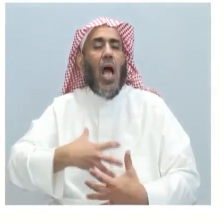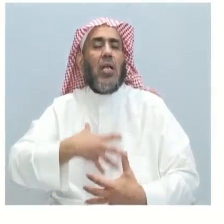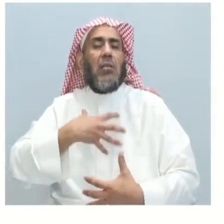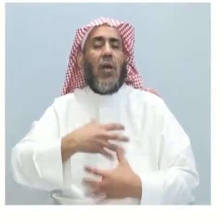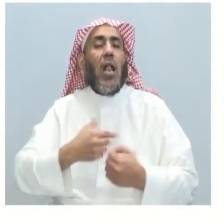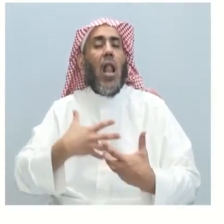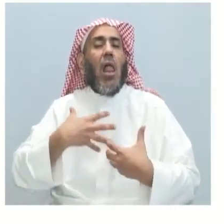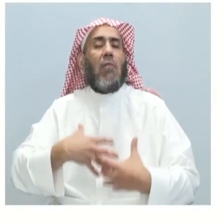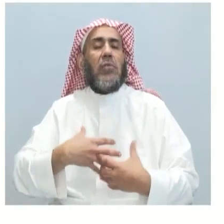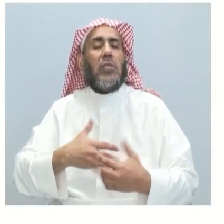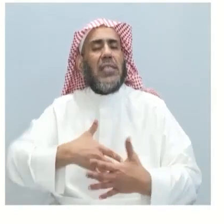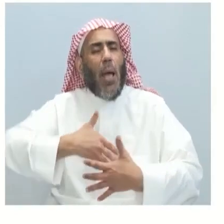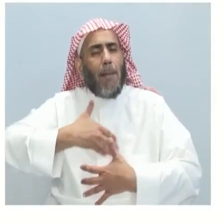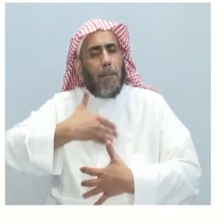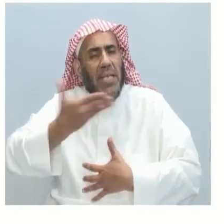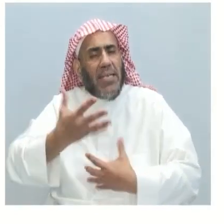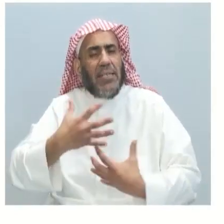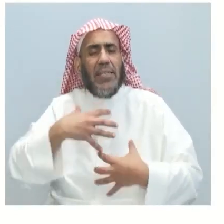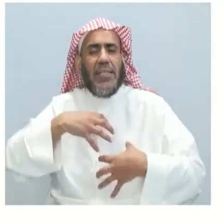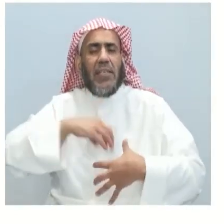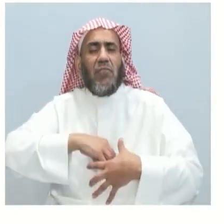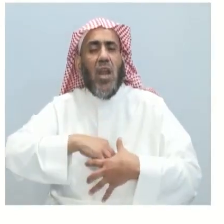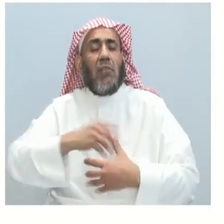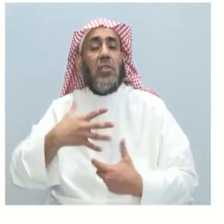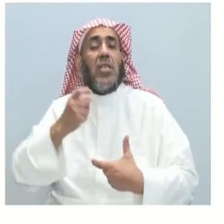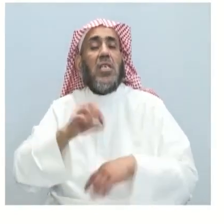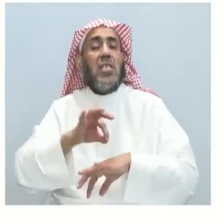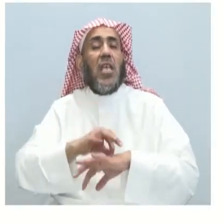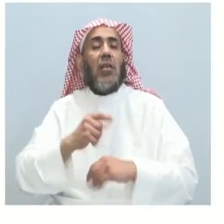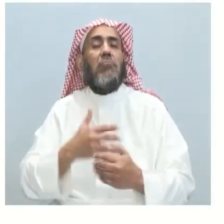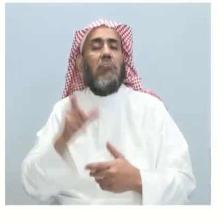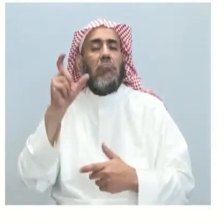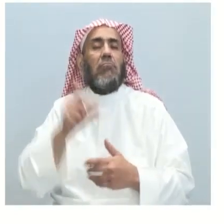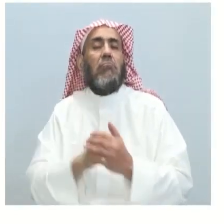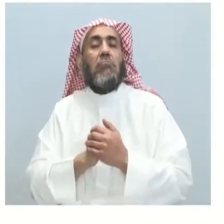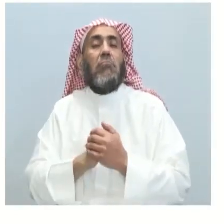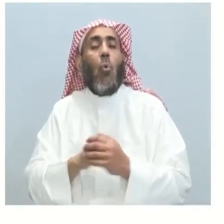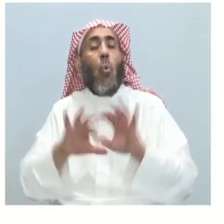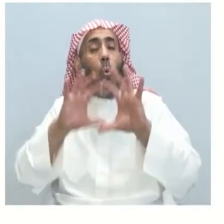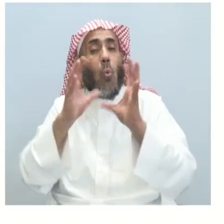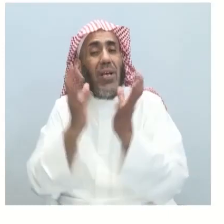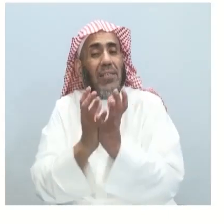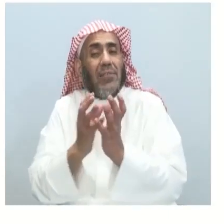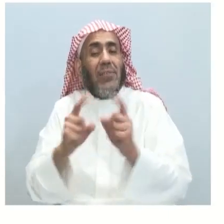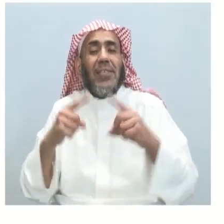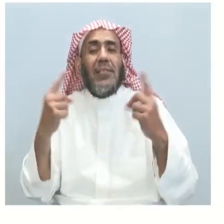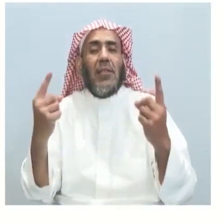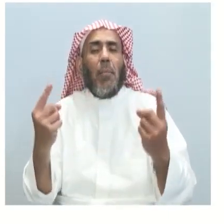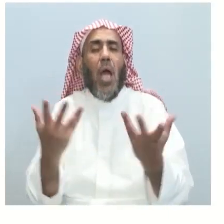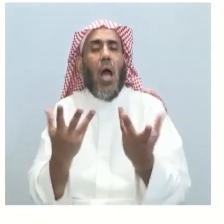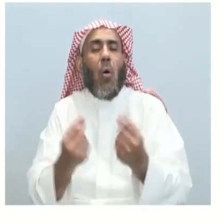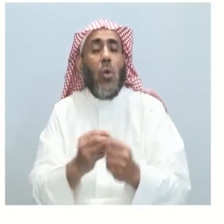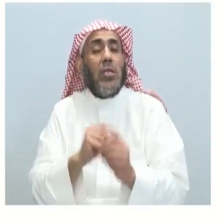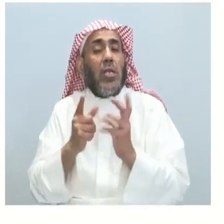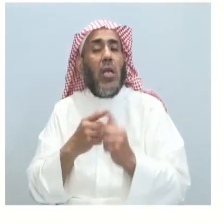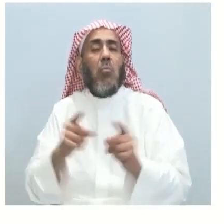تعبير عن النفس تعبير عنما عما يختلج في نفس الانسان او نفس الشاعر ووصف الطبيعه ليس فقط وليس هنا